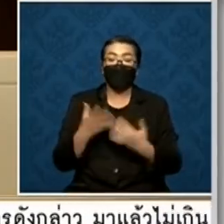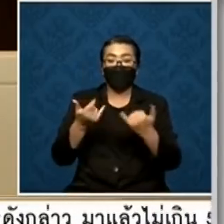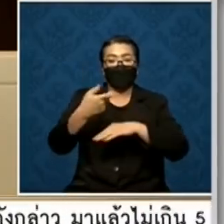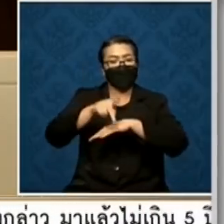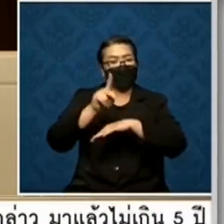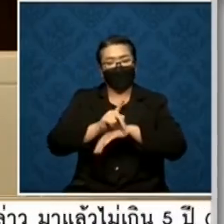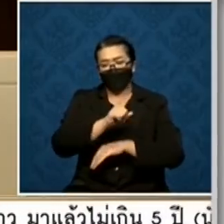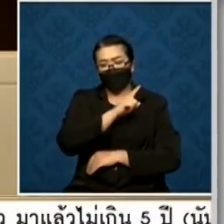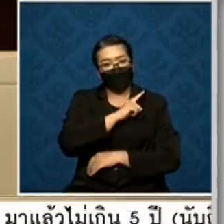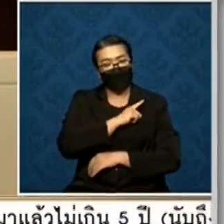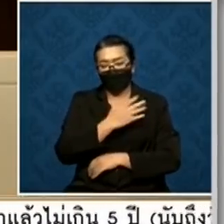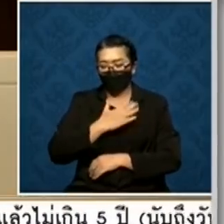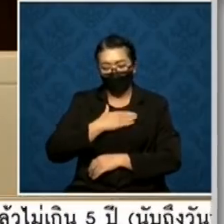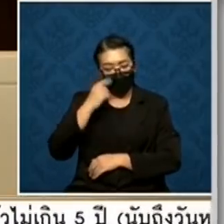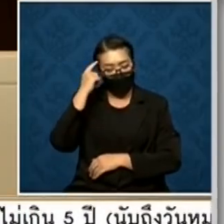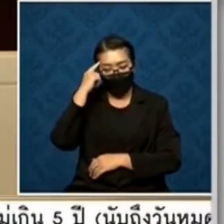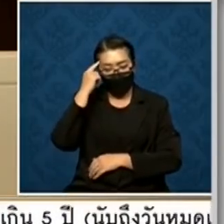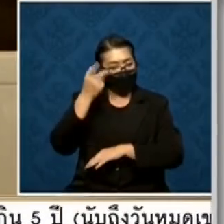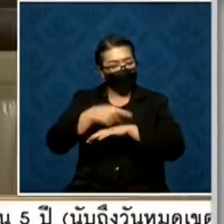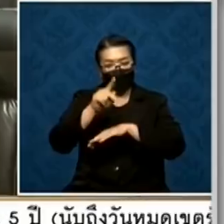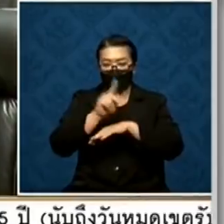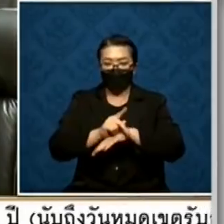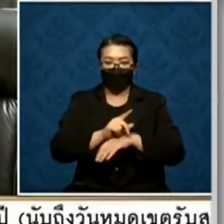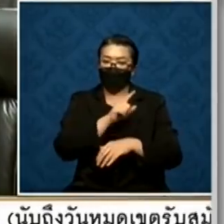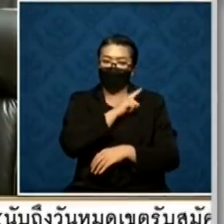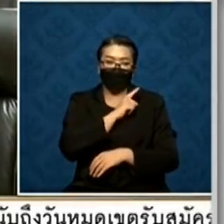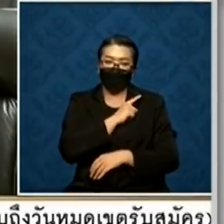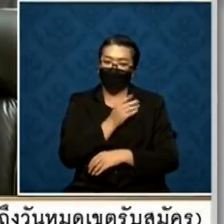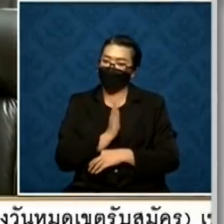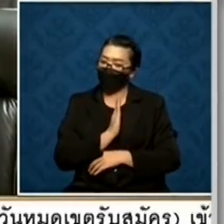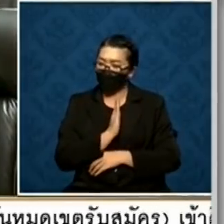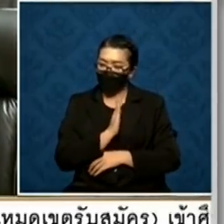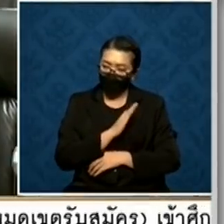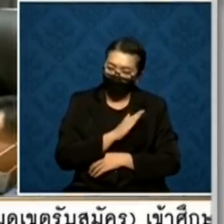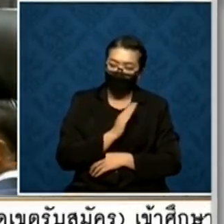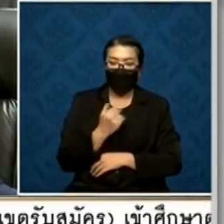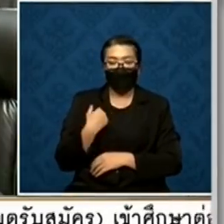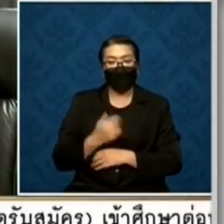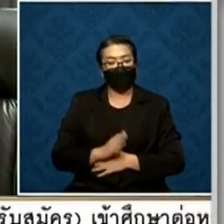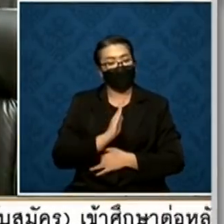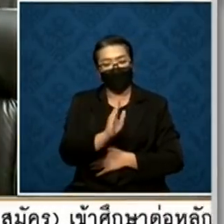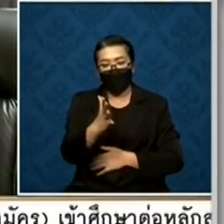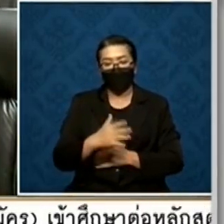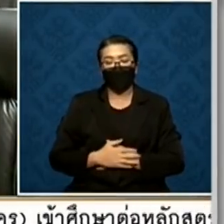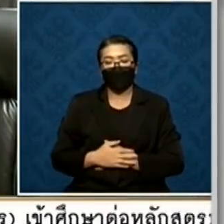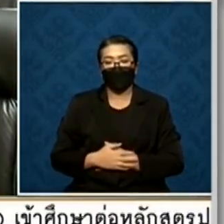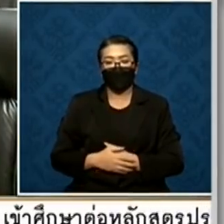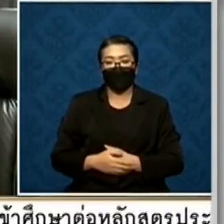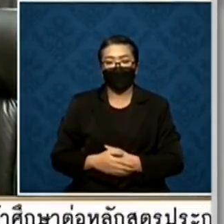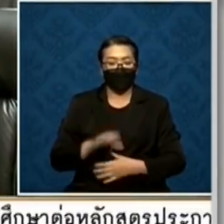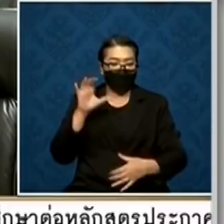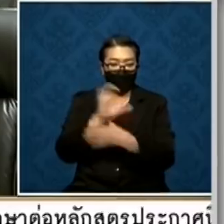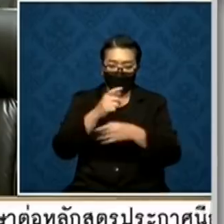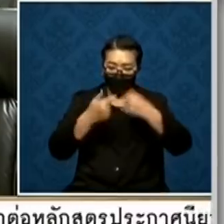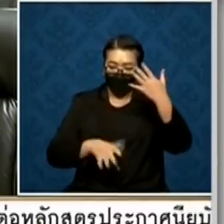ครับแต่เราจำได้คนที่ทำหน้าที่อยู่ขนาดนี้ก็คือคุณพิเชษเชื้อมงคลเรื่องไม่ผ่านเนี้ยก็กลายเป็นปัญห